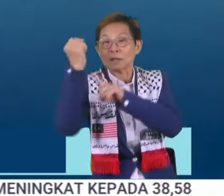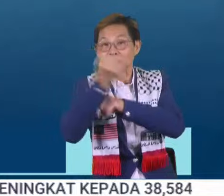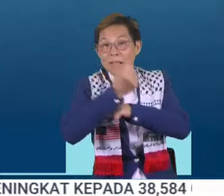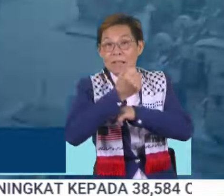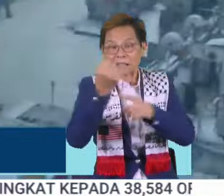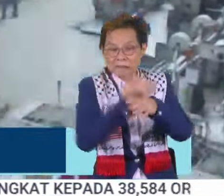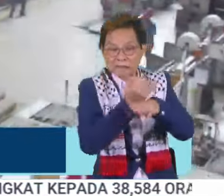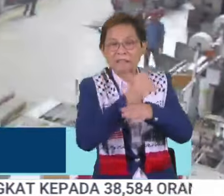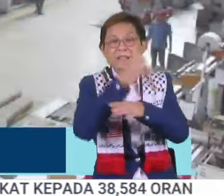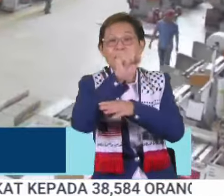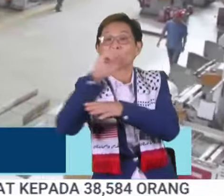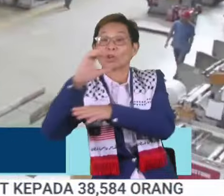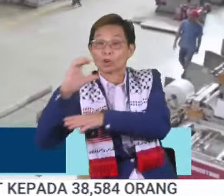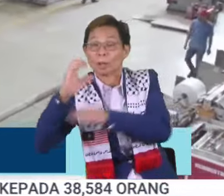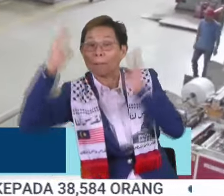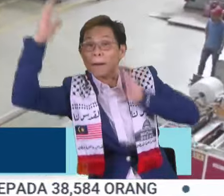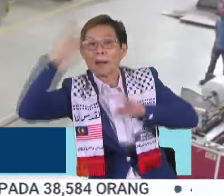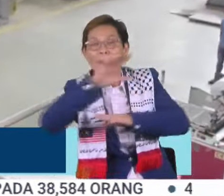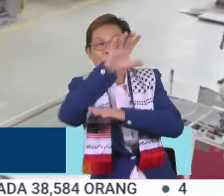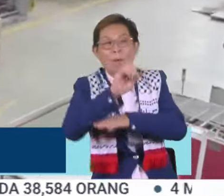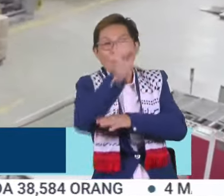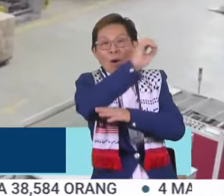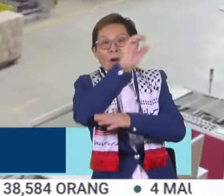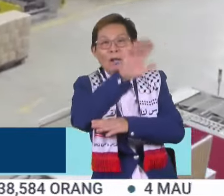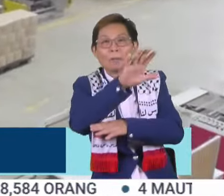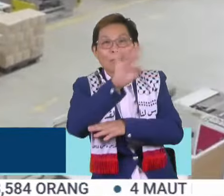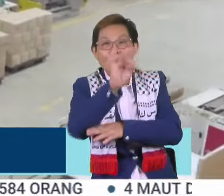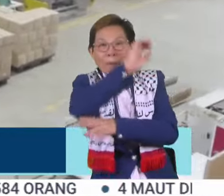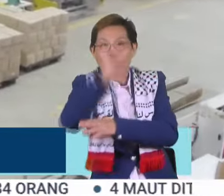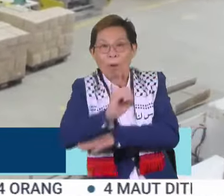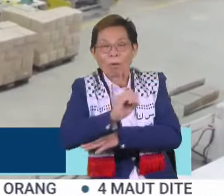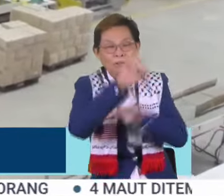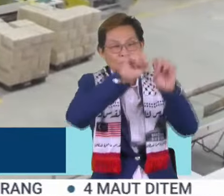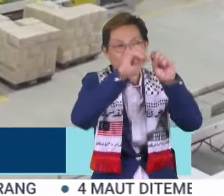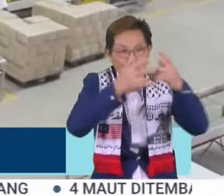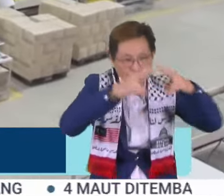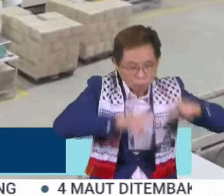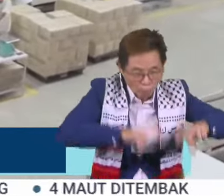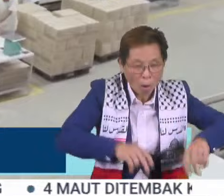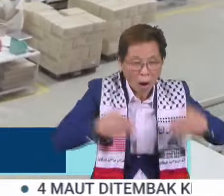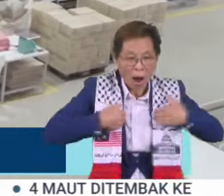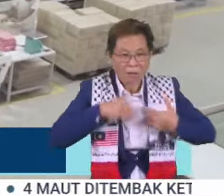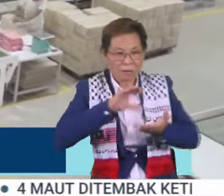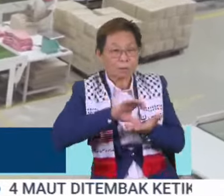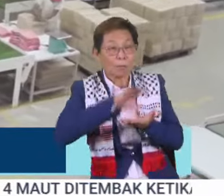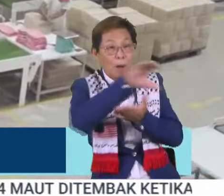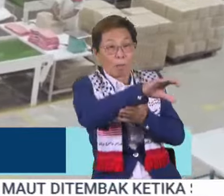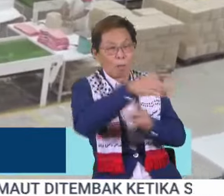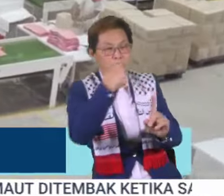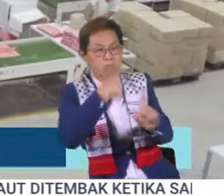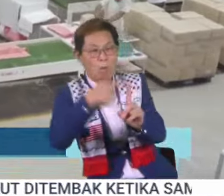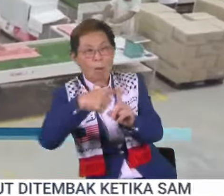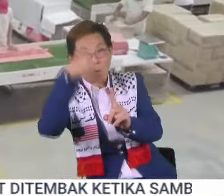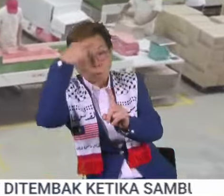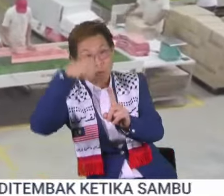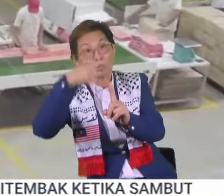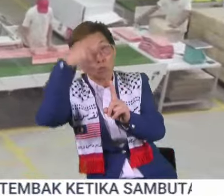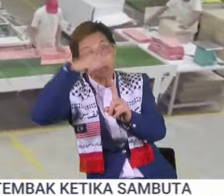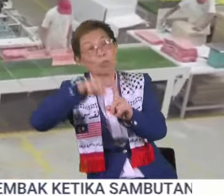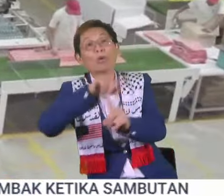Semikonduktor Malaysia, 58% daripada syarikat dikaji mempunyai prospek pelaburan yang positif untuk suku